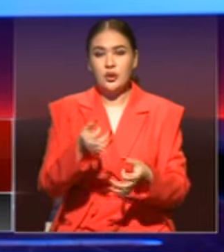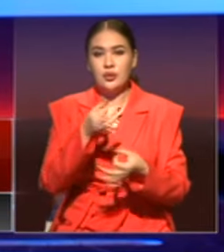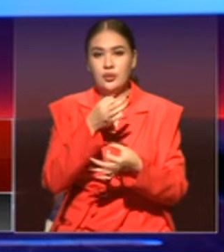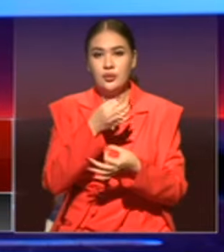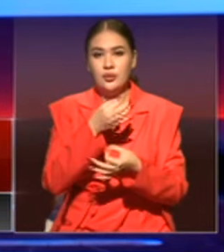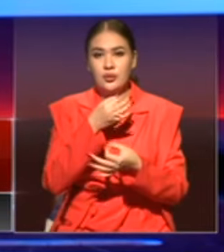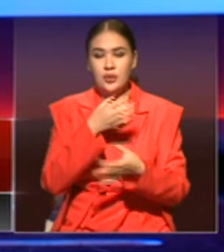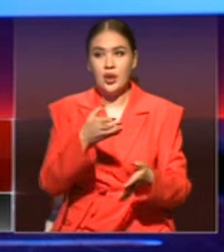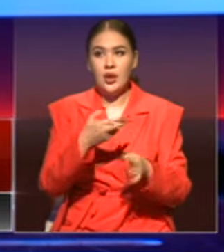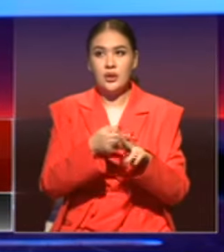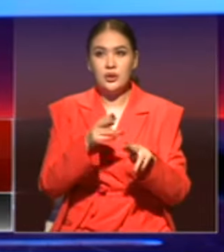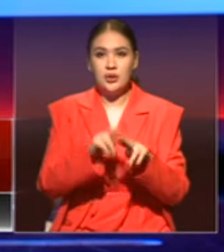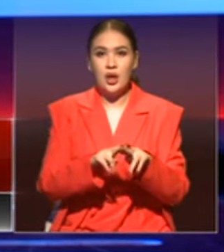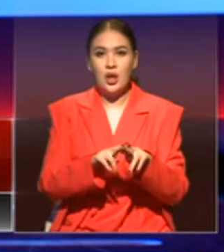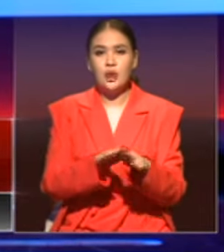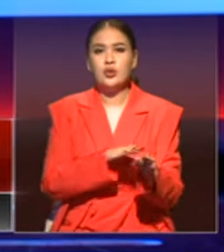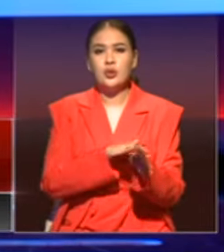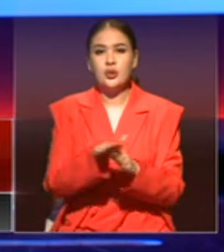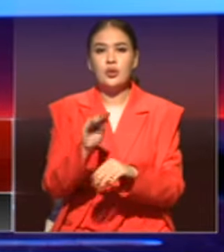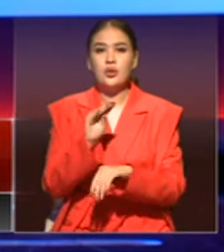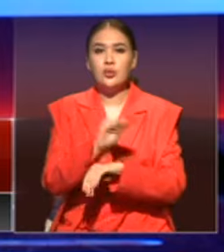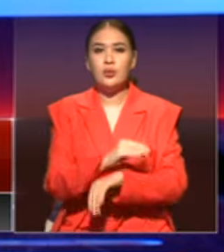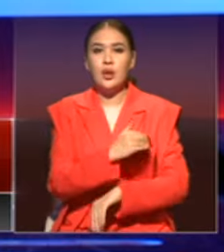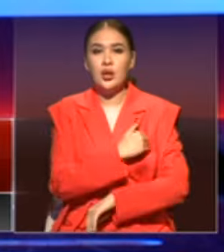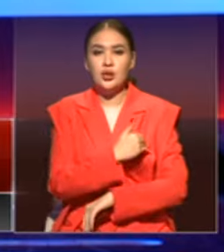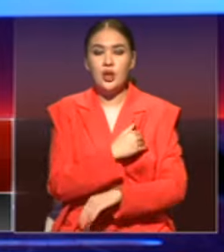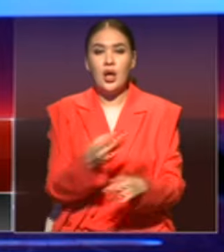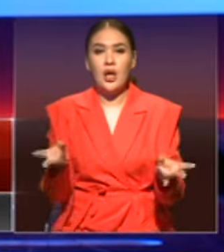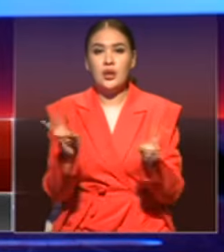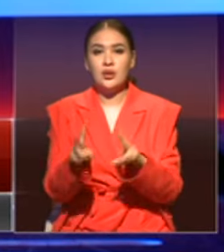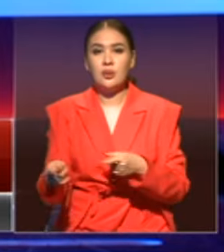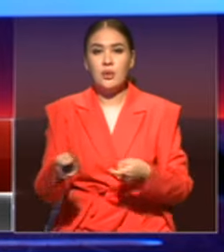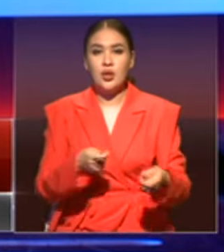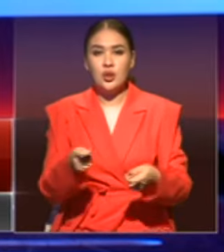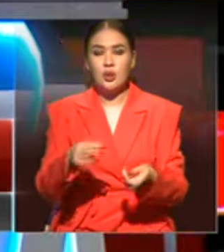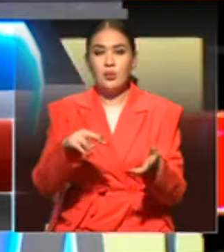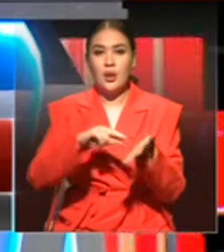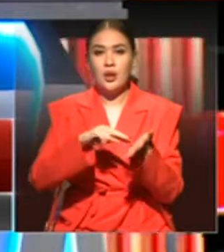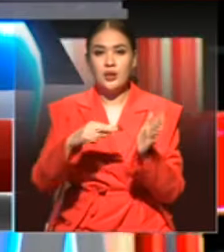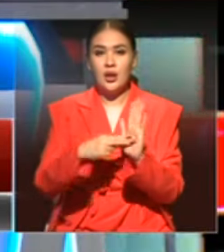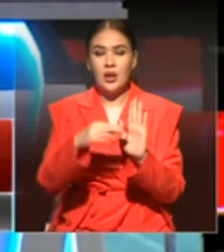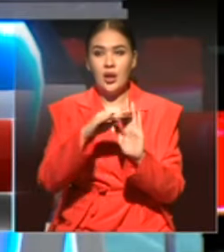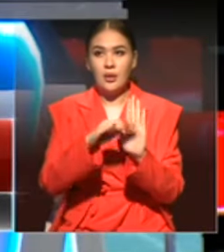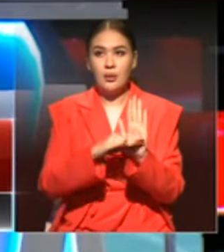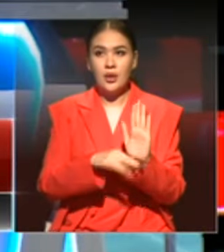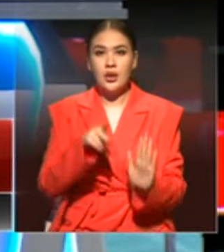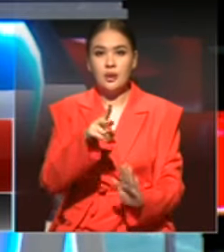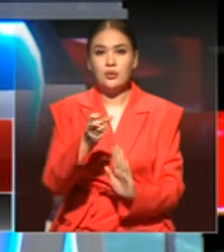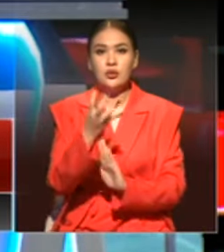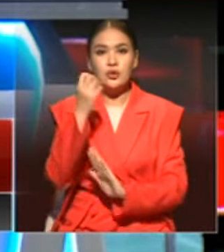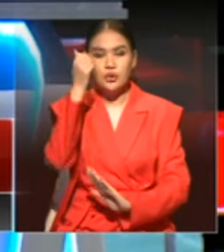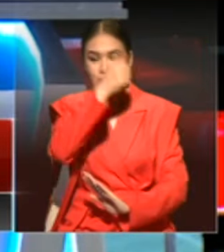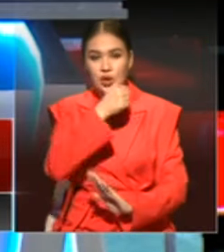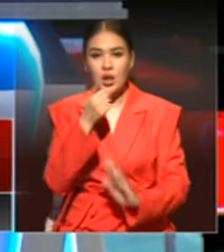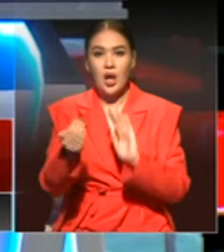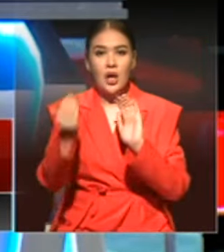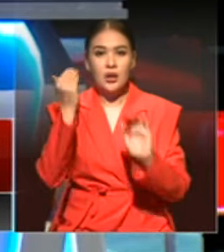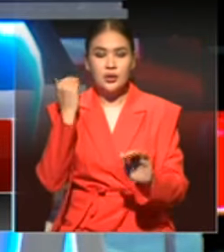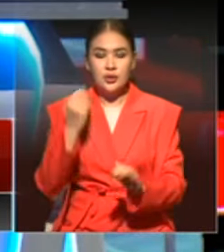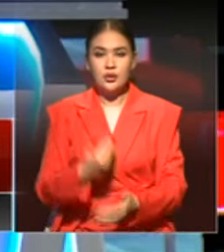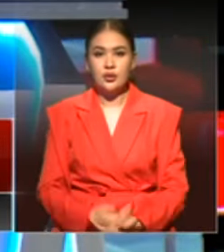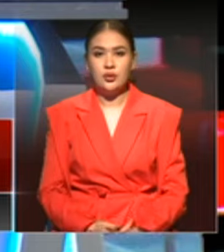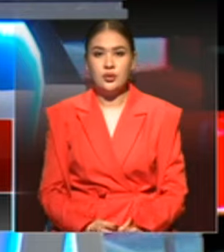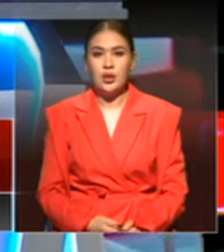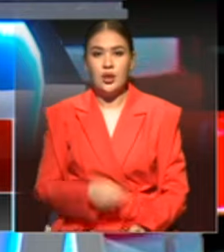мырза, осы жерден бір толықтырып өтейін. Енді мына қалдықтарды басқару деген бағдарлама бізде Қазақстанда 2014 жылы қабылданған. Ол 2014